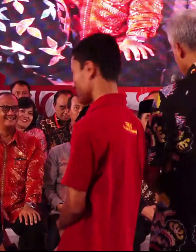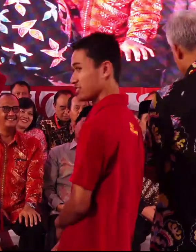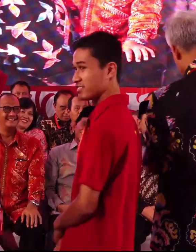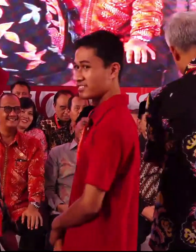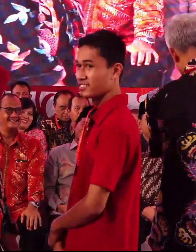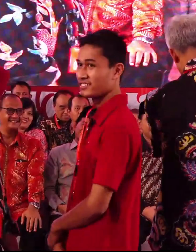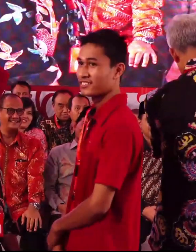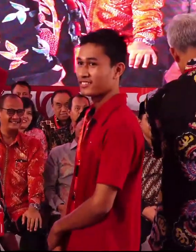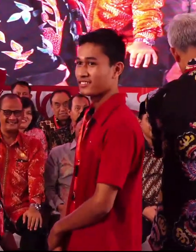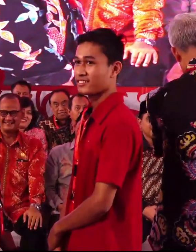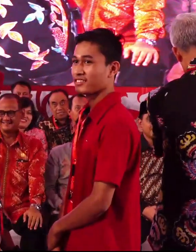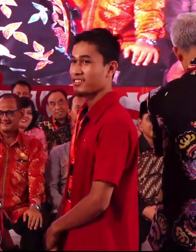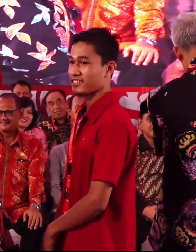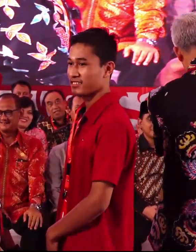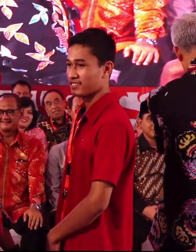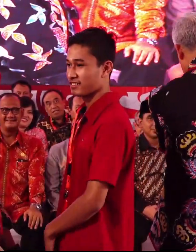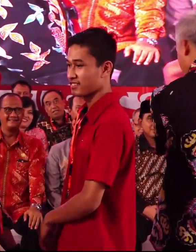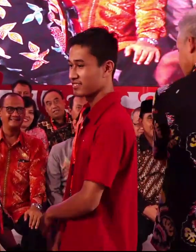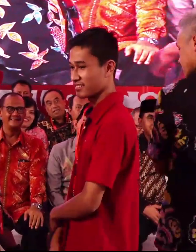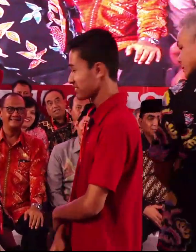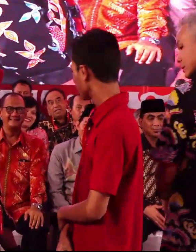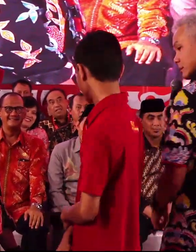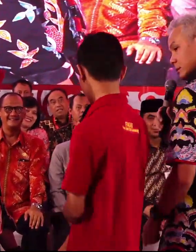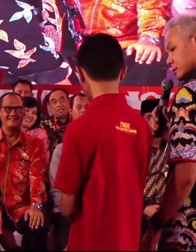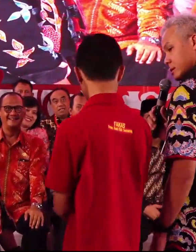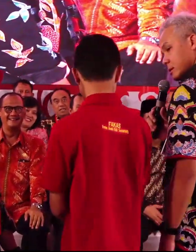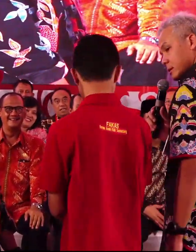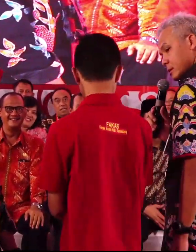Hai buah opo wedang